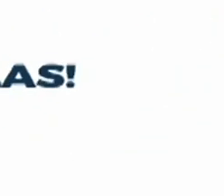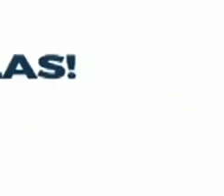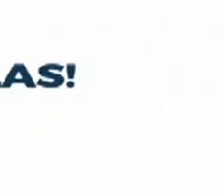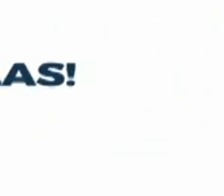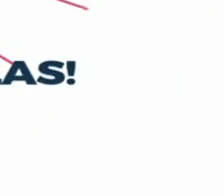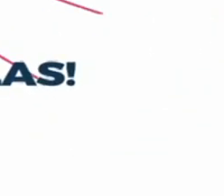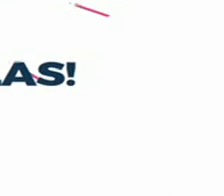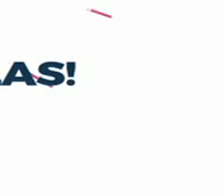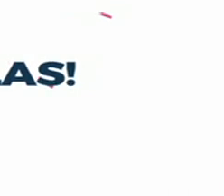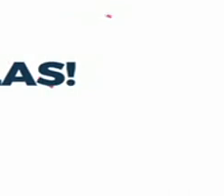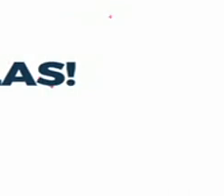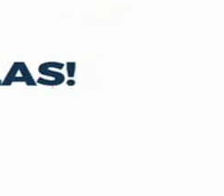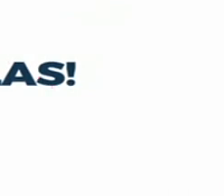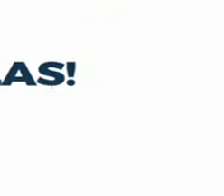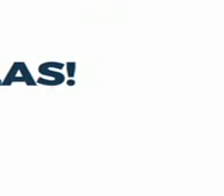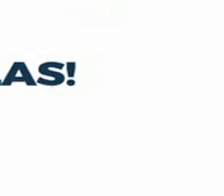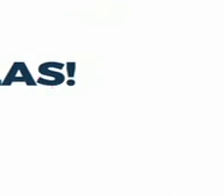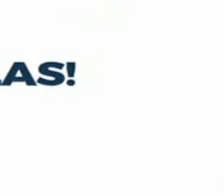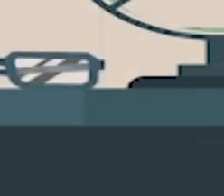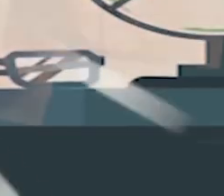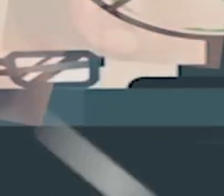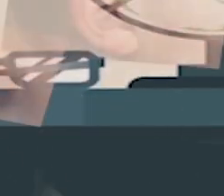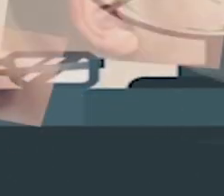Didik TV KPM.